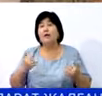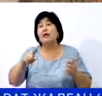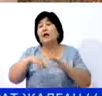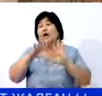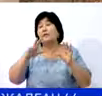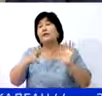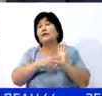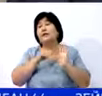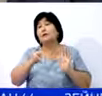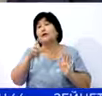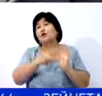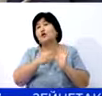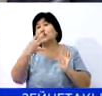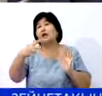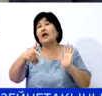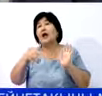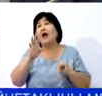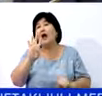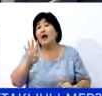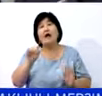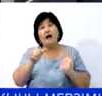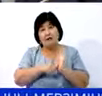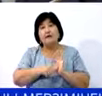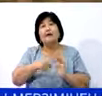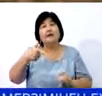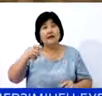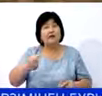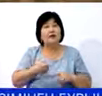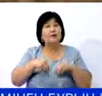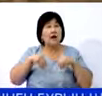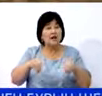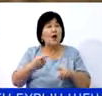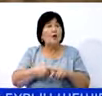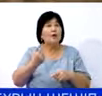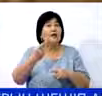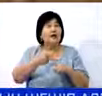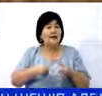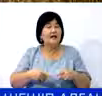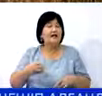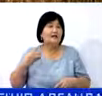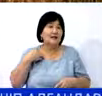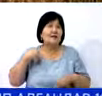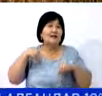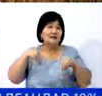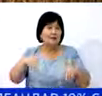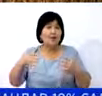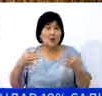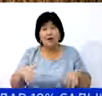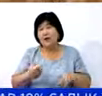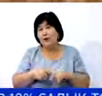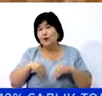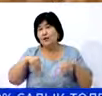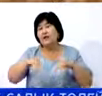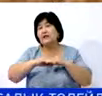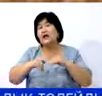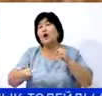бойынша 8746 гектарға ауыл шаруашылығы дақылдары егілді. Оның тең жартысына сыр салысы орналастырылған. Егіс